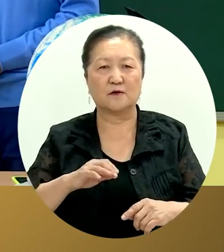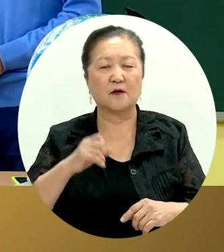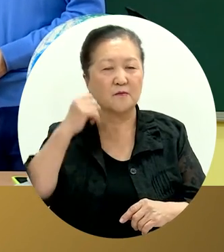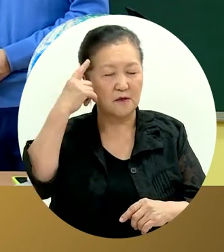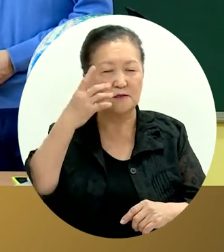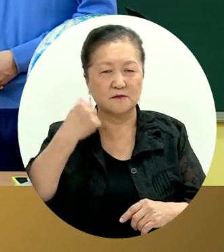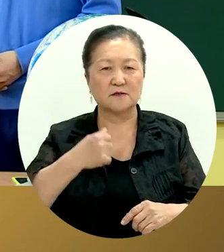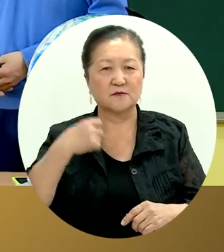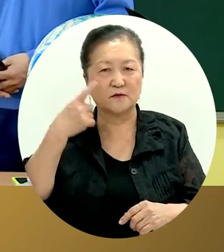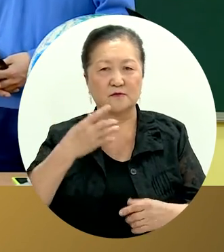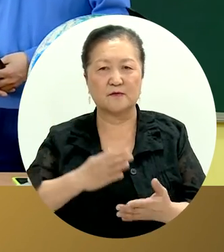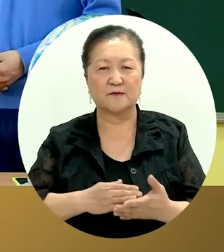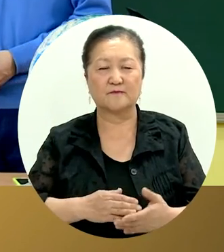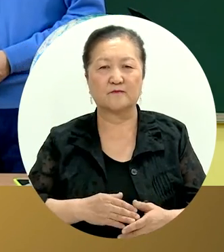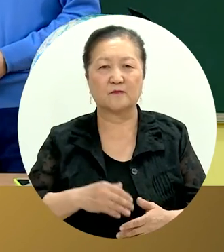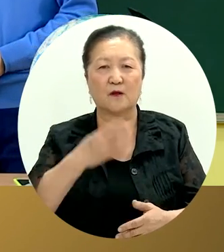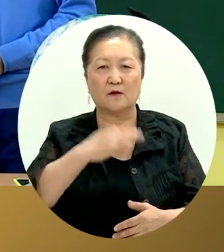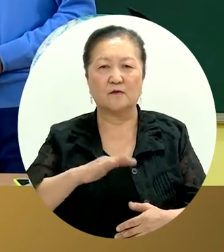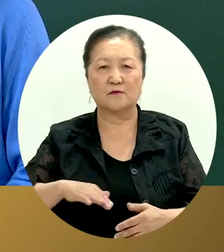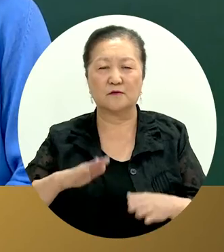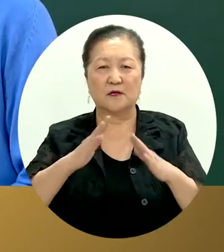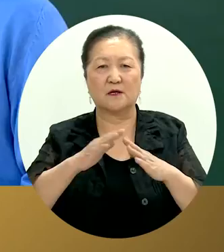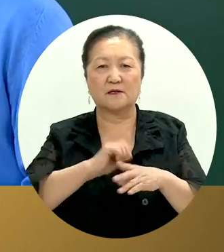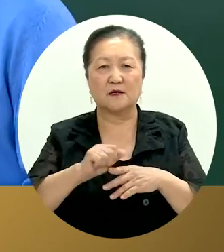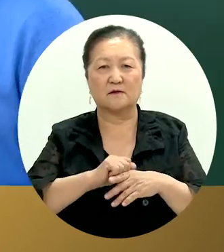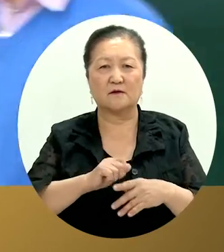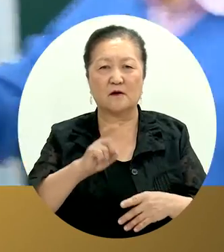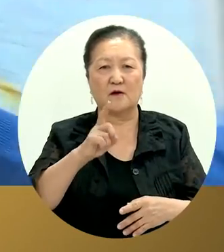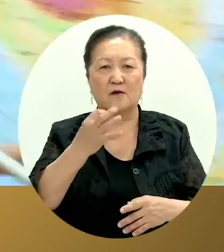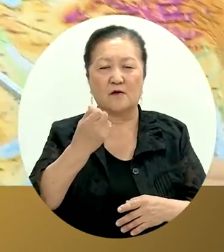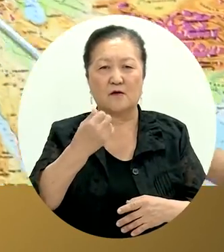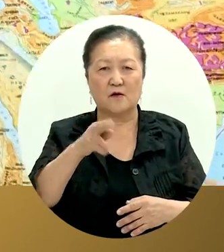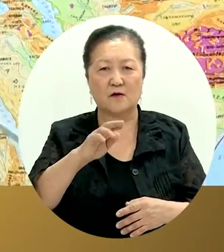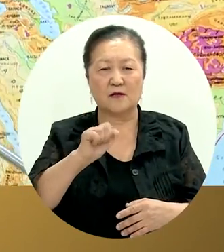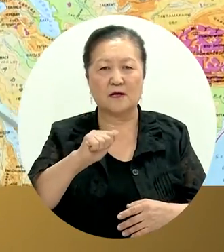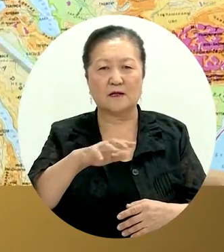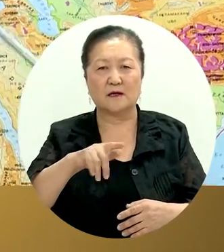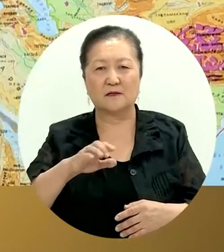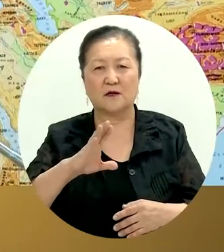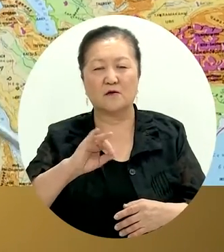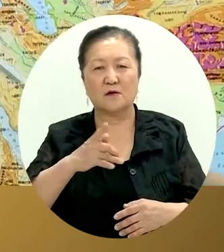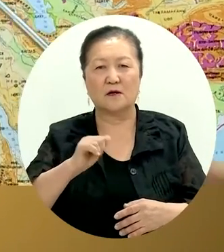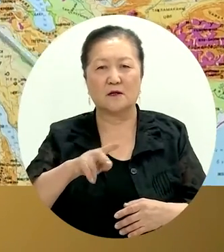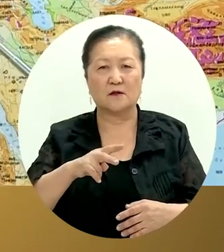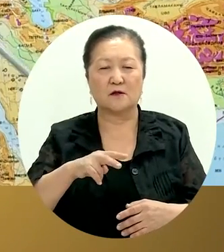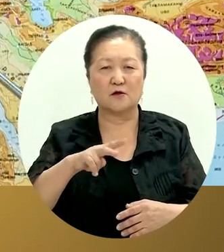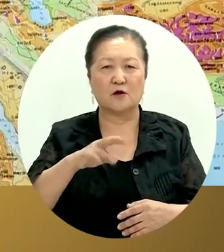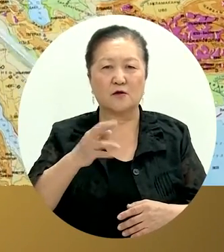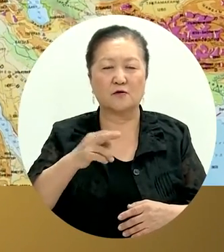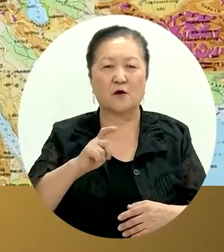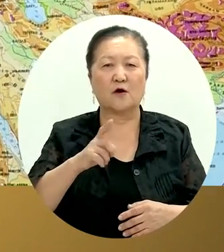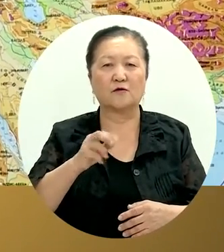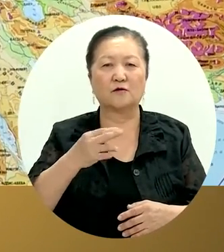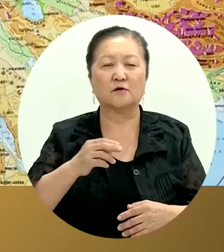хүүхдүүд маань ч гэсэндээ давхар мэдэж авсан байхаа. Хүүхдүүдээ гэрийн даалгаут хойд Атлантын урсгал нь